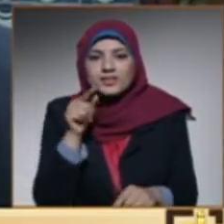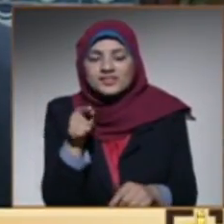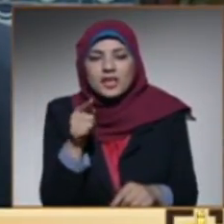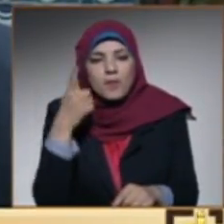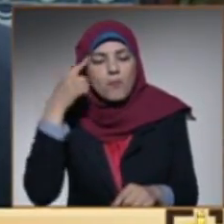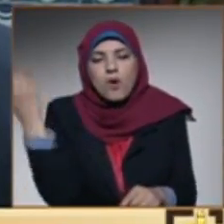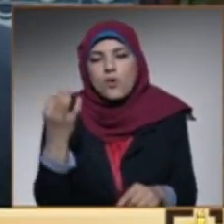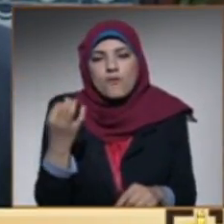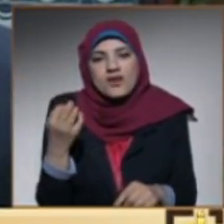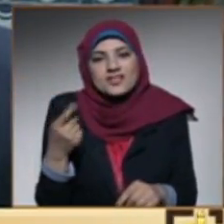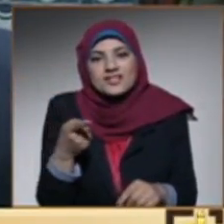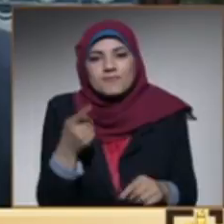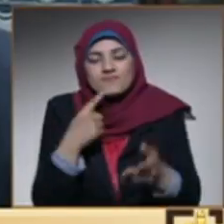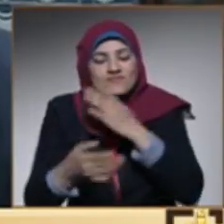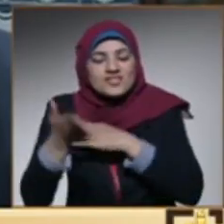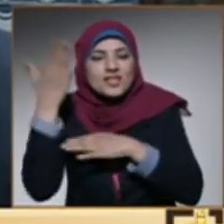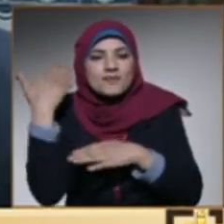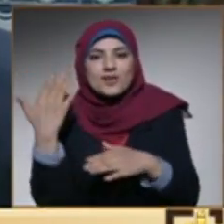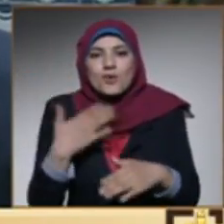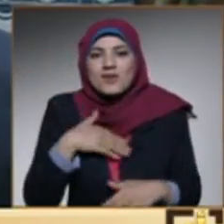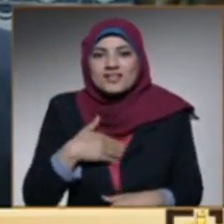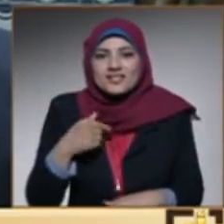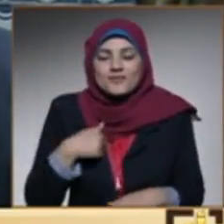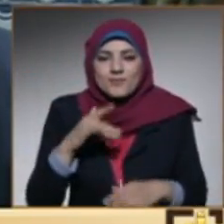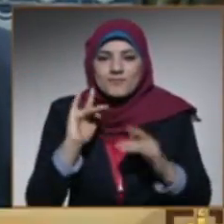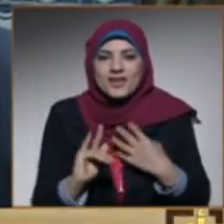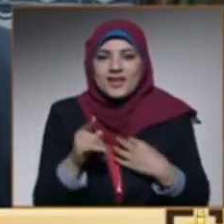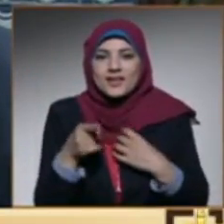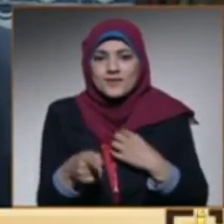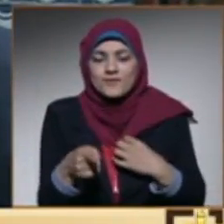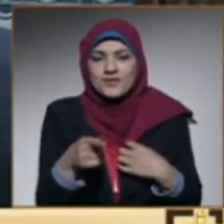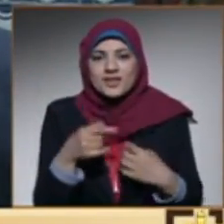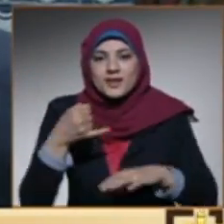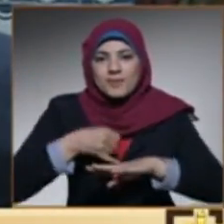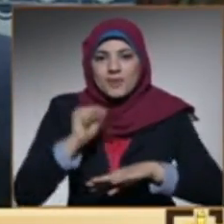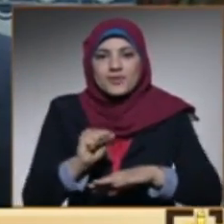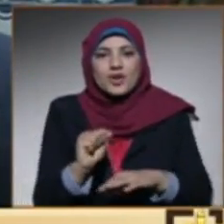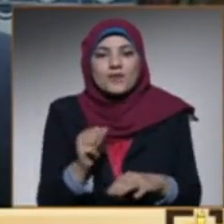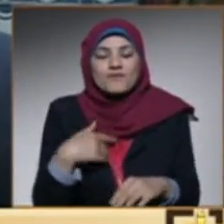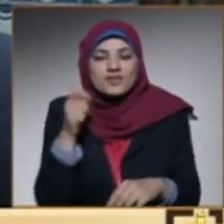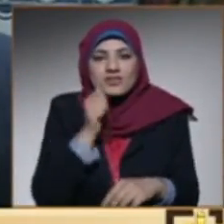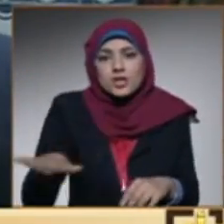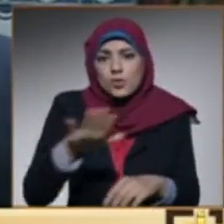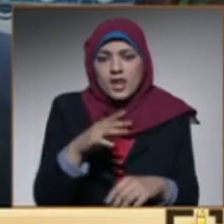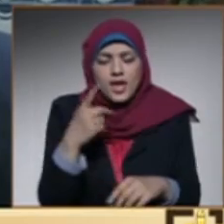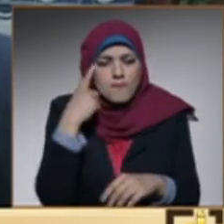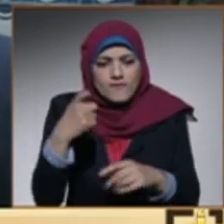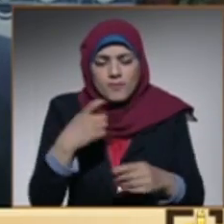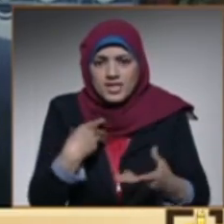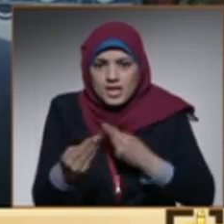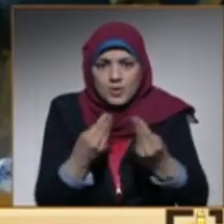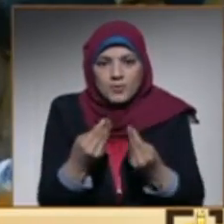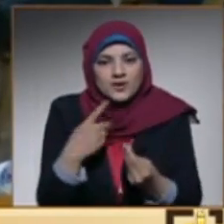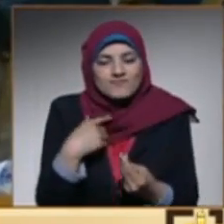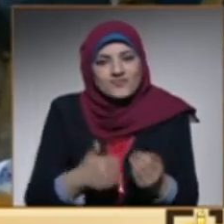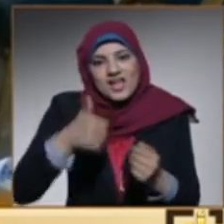جدا، هما بيحسوا هنا بقى ان هم قاعدين في موطنهم متميزين هنا، الناس هنا بتفهمهم وهم بيفهمون كتير جدا، حتى التعامل معاهم بيبقى الطف من اي